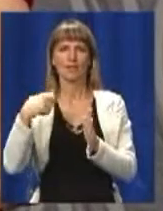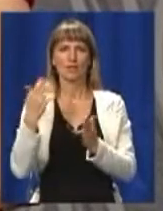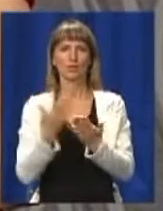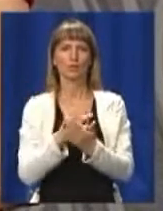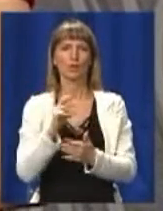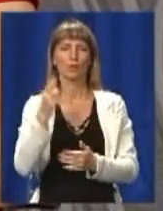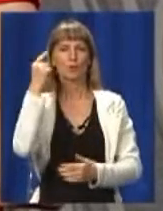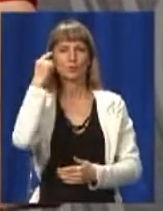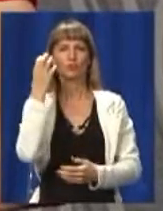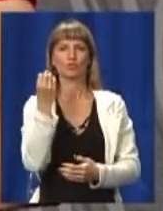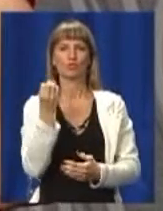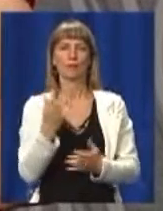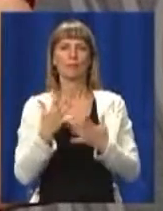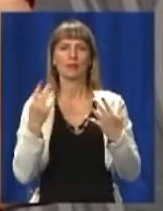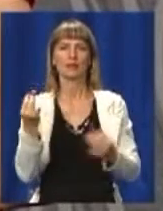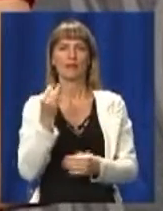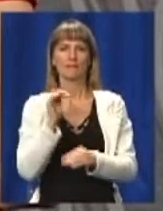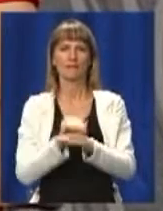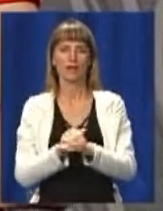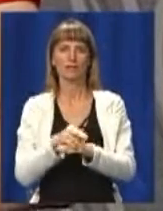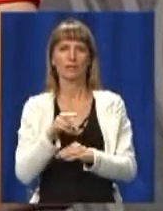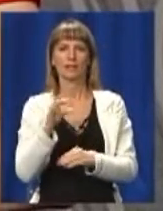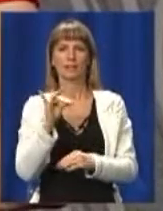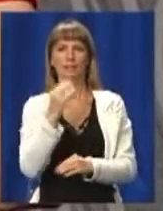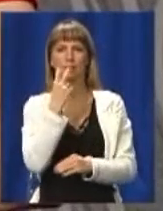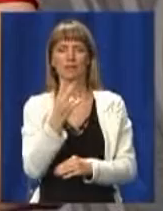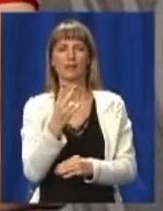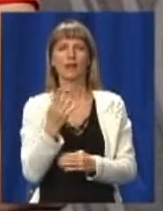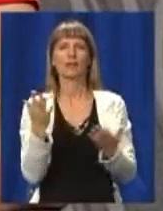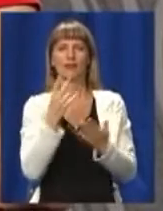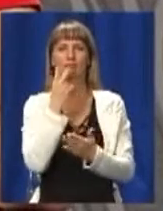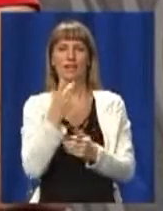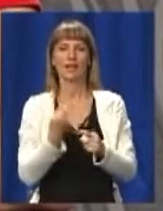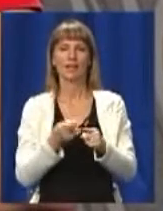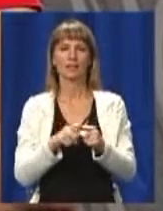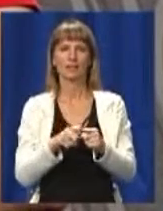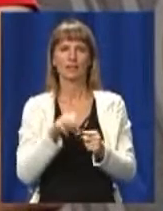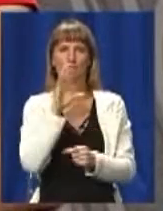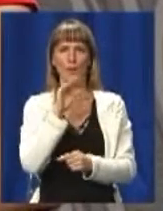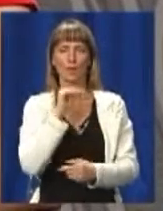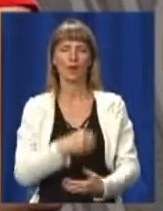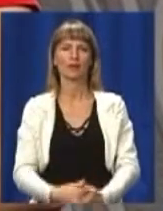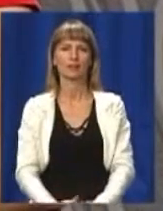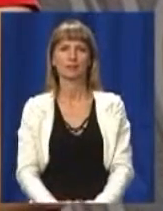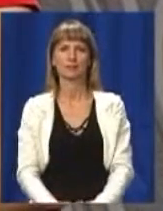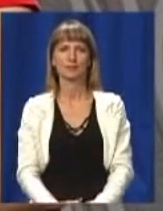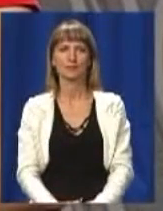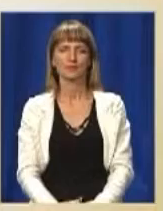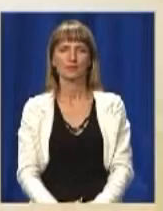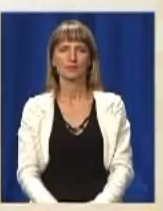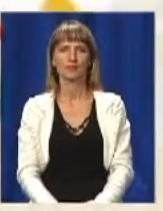для того, аби дізнаватися ще більше цікавих фактів та переглянути хоча б, як виглядає цей загадковий Муді.